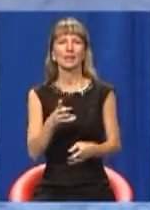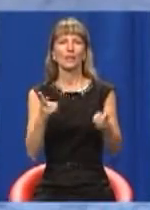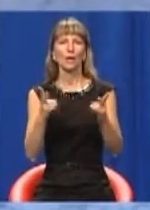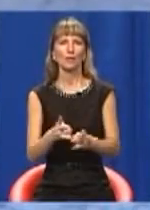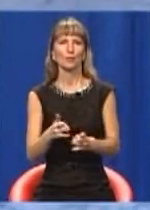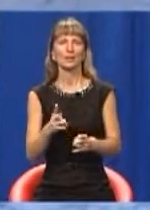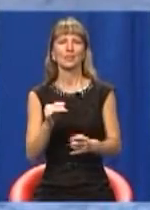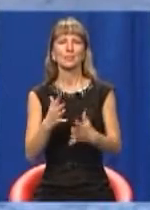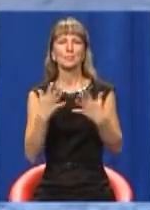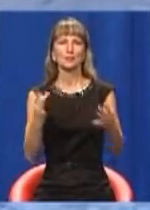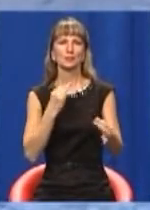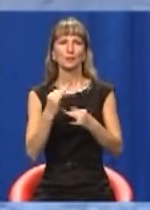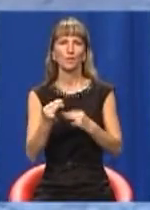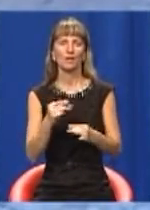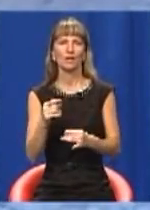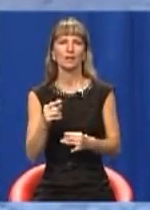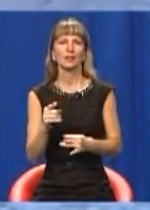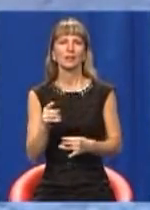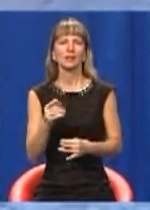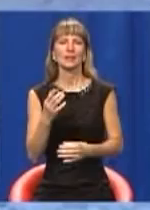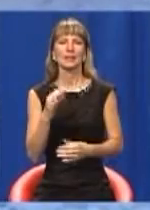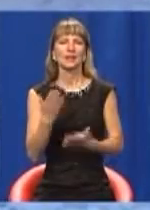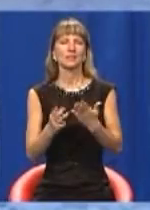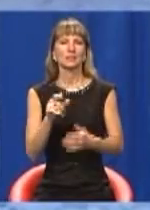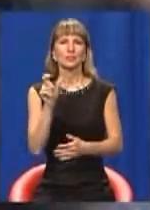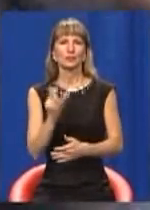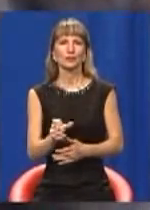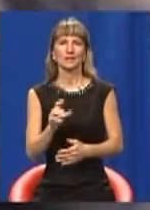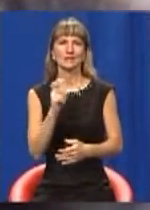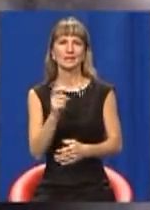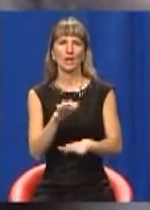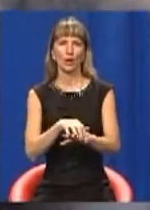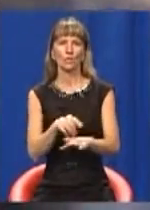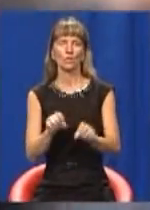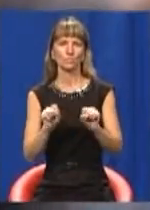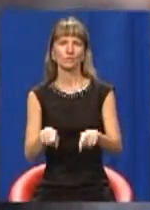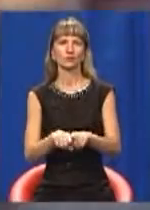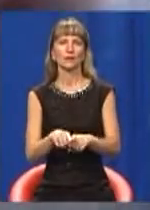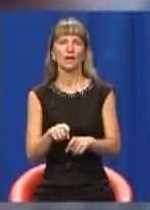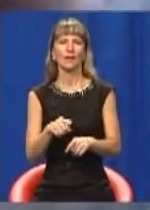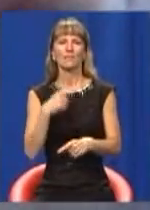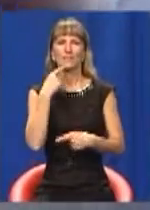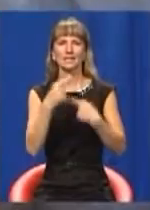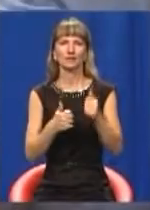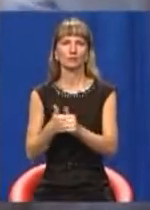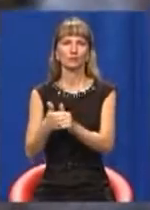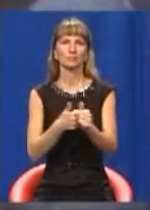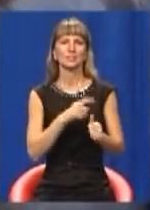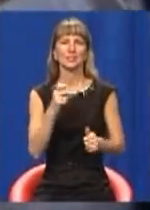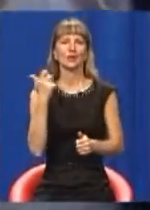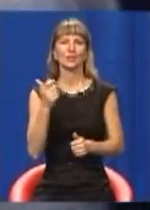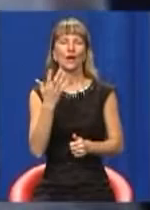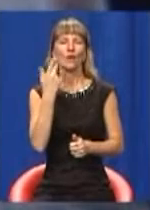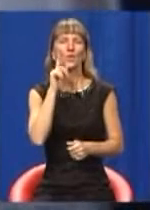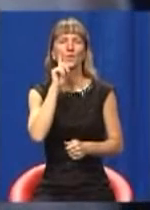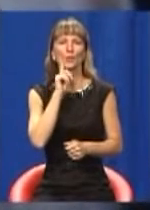як можна більше спілкування, якщо вже не з людиною, то хоча б з котом. Кицька завжди ходить за своїм власником і при кожному